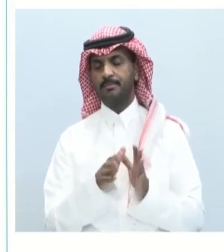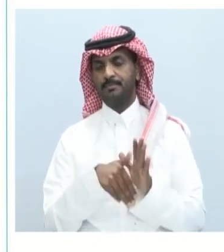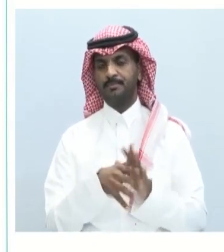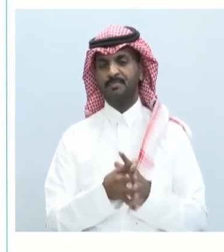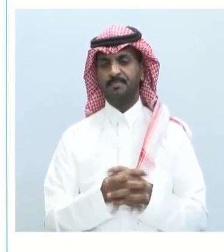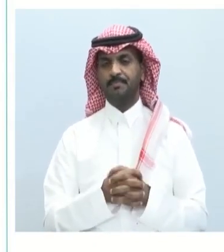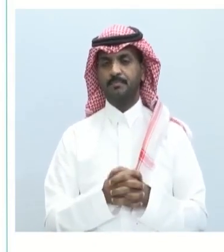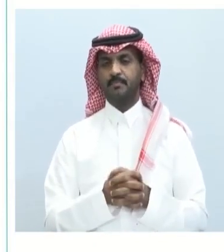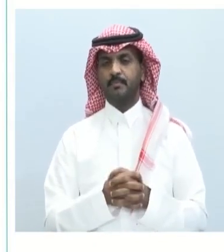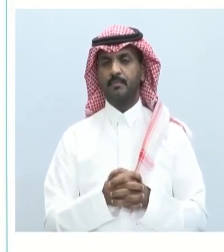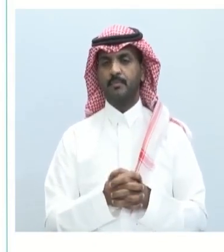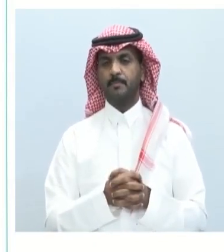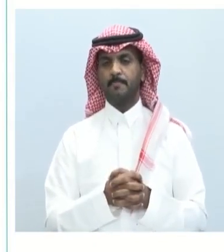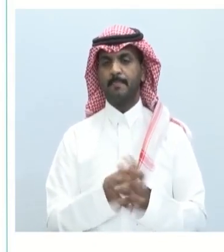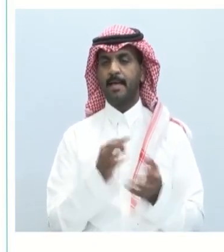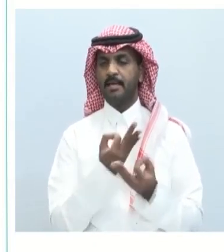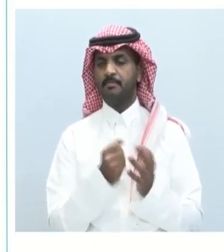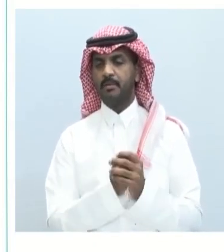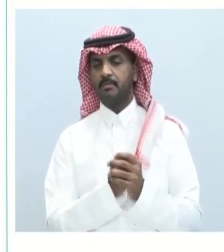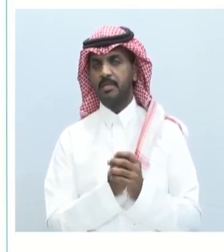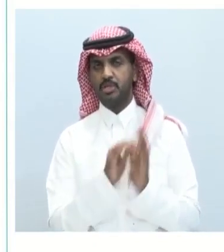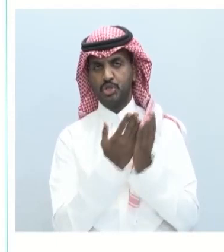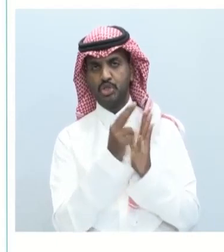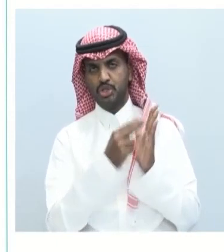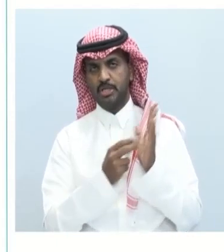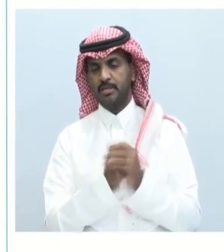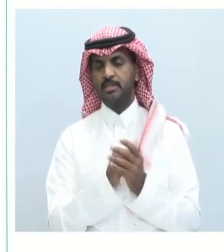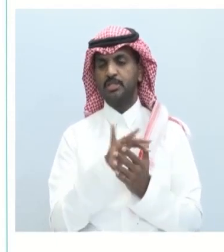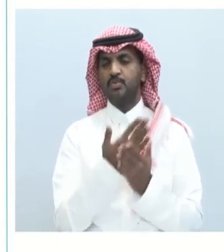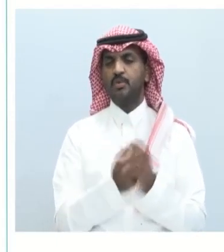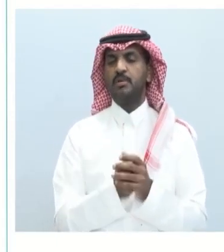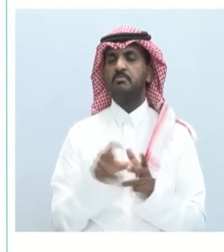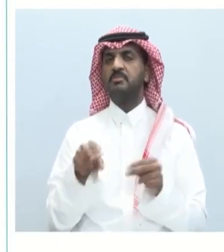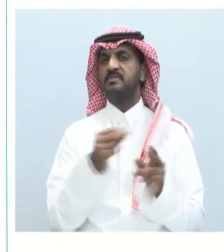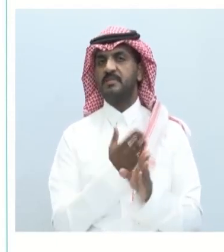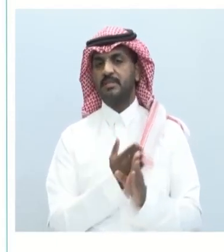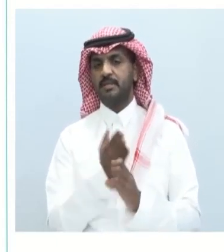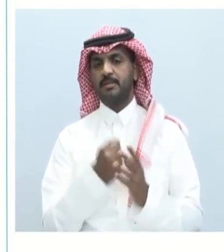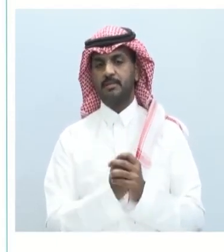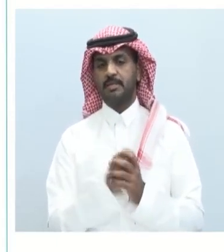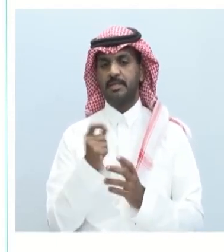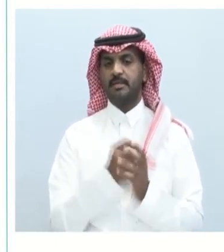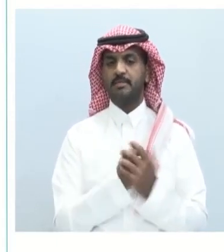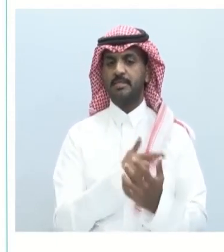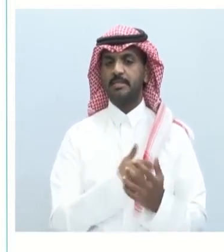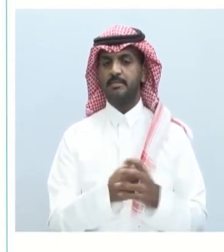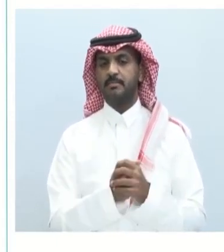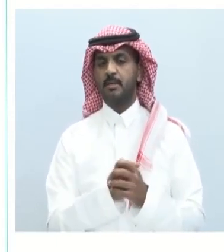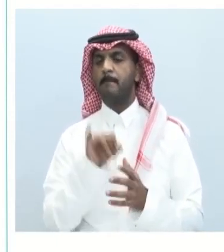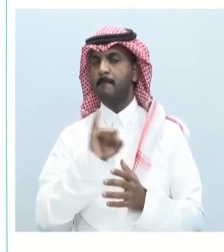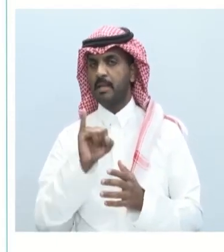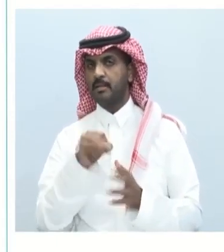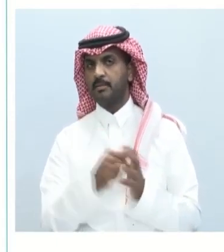البيانات ثم اكمل بقيه سجلات الجدول بنفس الطريقه بكتابه اسم المواد